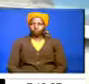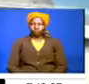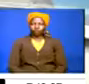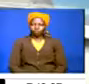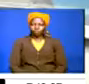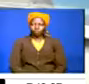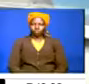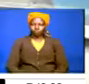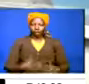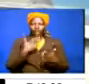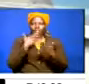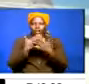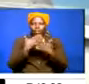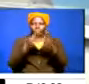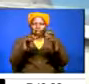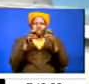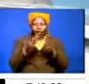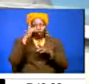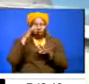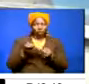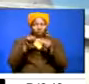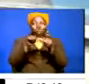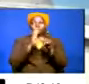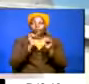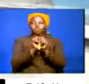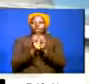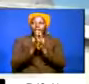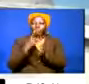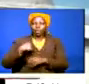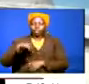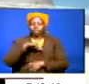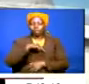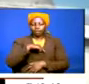Naam, shukrani sana mtazamaji kwa kuendelea kuwa nasi. Na mwakilishi wa wadi